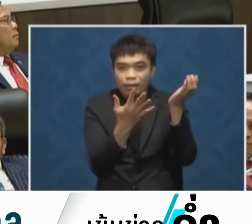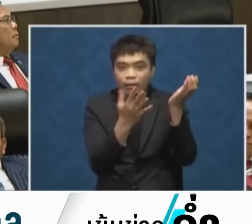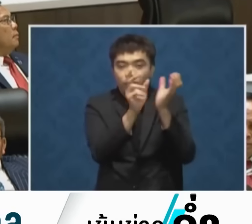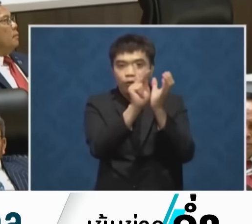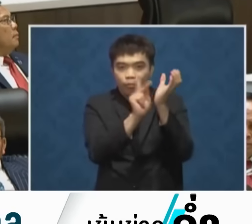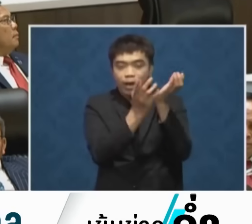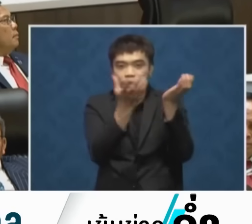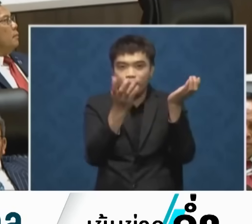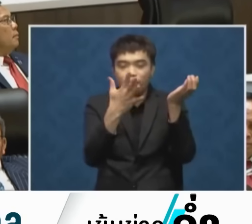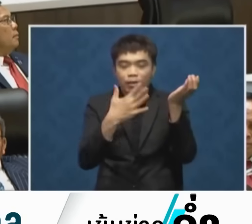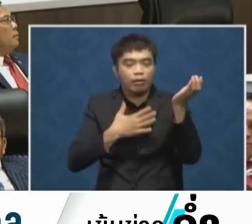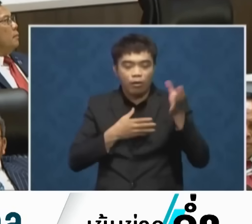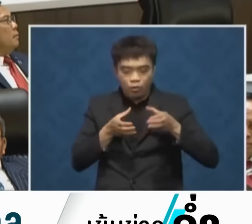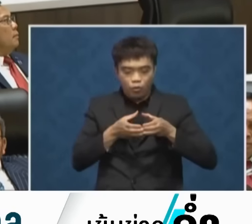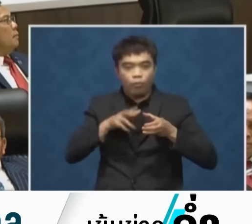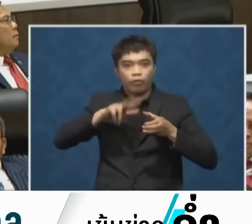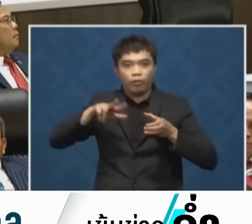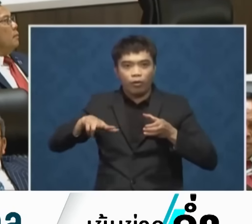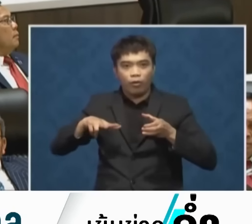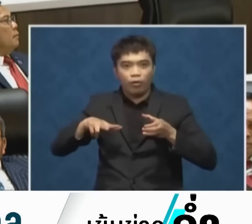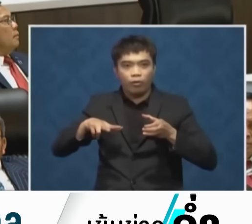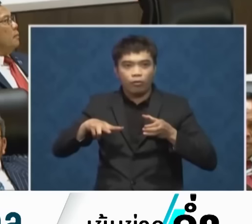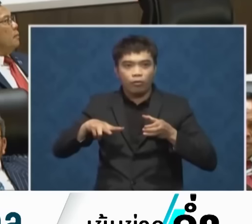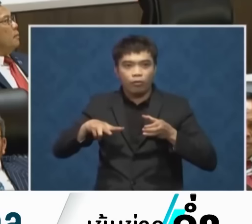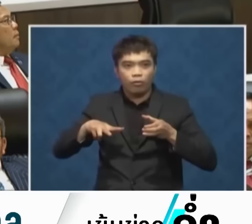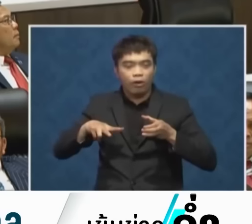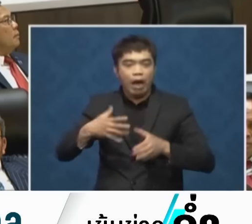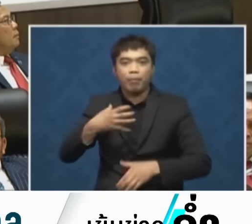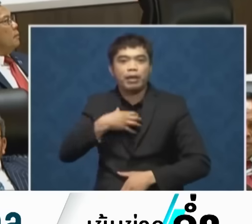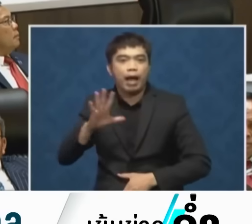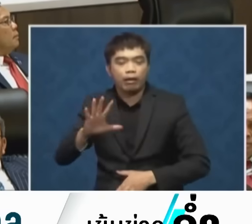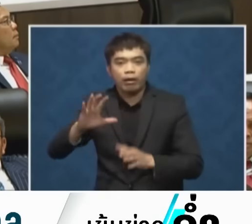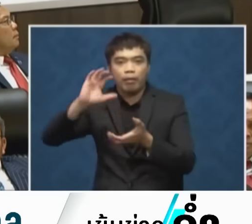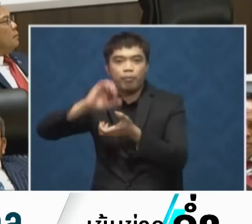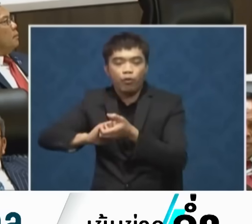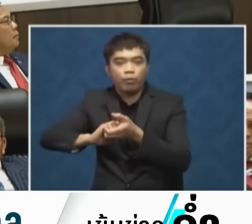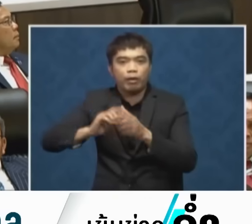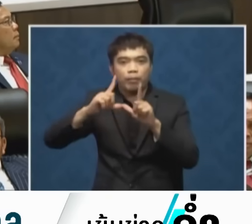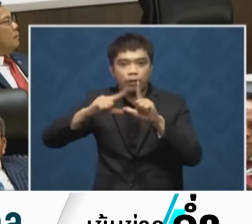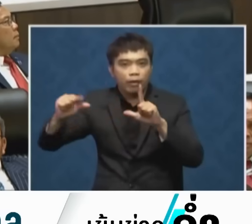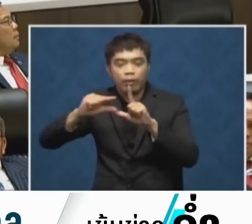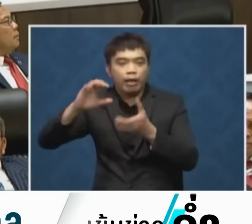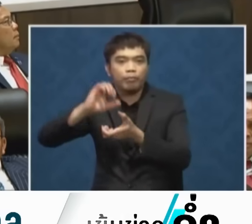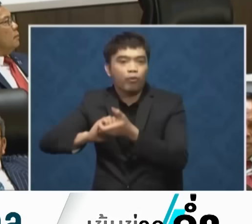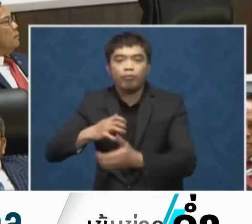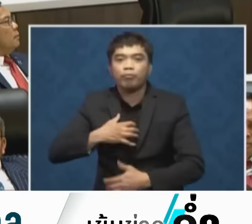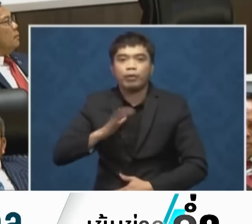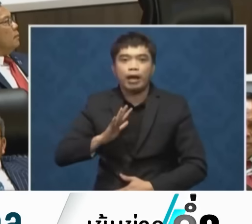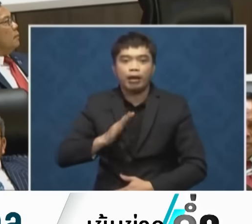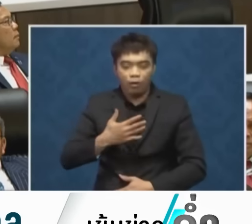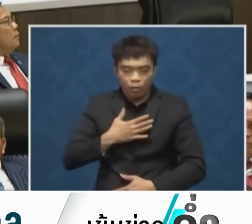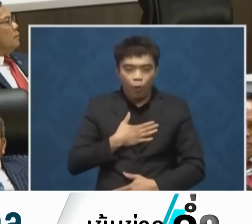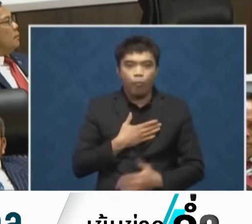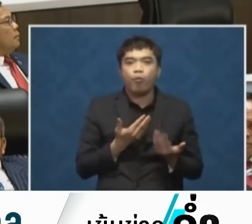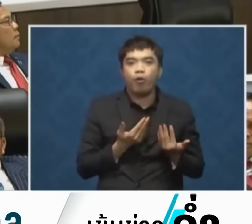พรรคเพื่อไทยไม่มีทางจับมือกับภาคก้าวไกลในการจัดตั้งรัฐบาลเรารอครับรอไปพักอันดับ 2